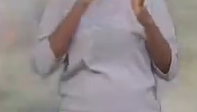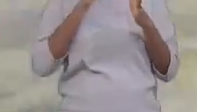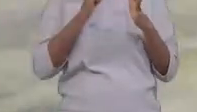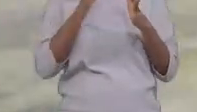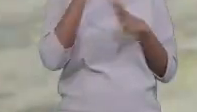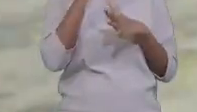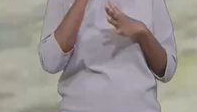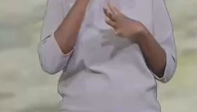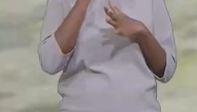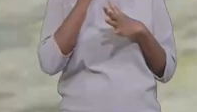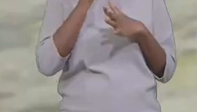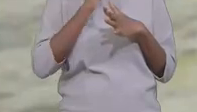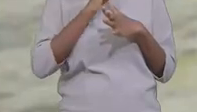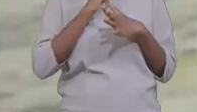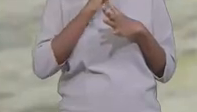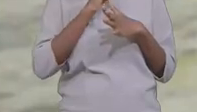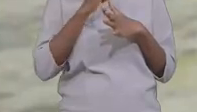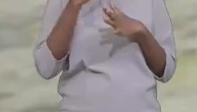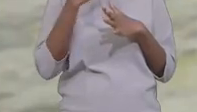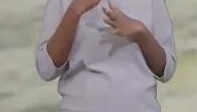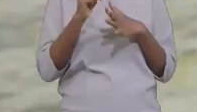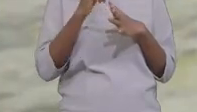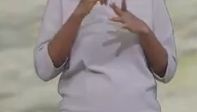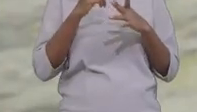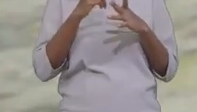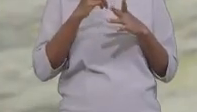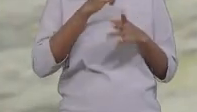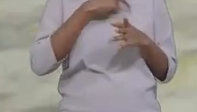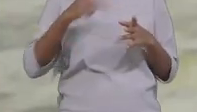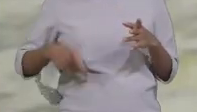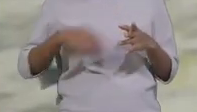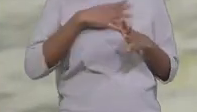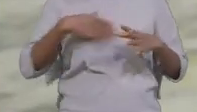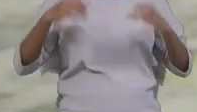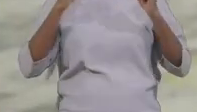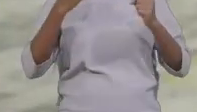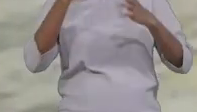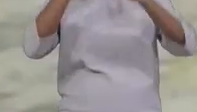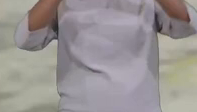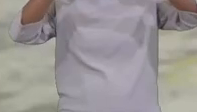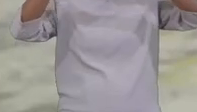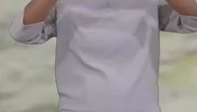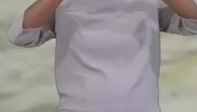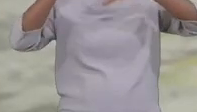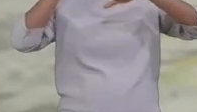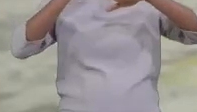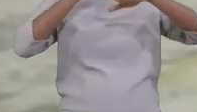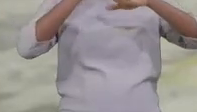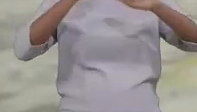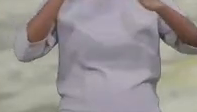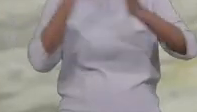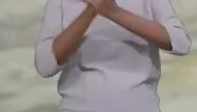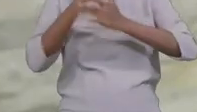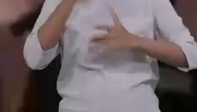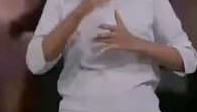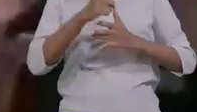Tout ce qui ne va pas faire taire le prince et la puissance du ciel ne